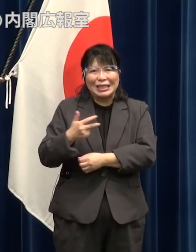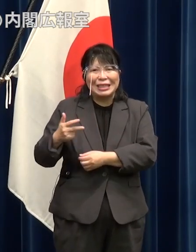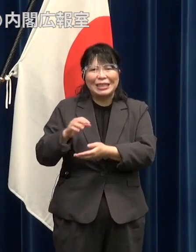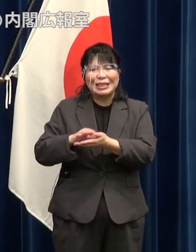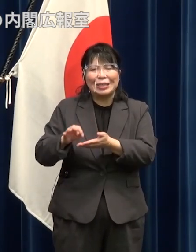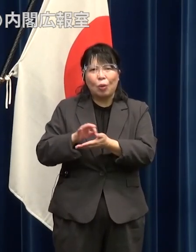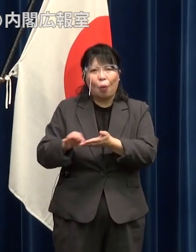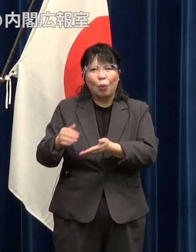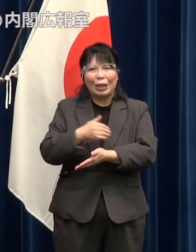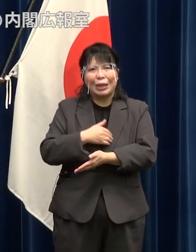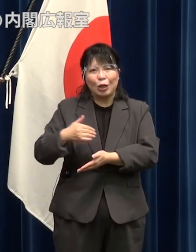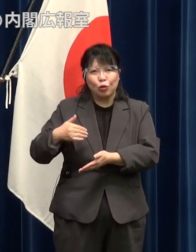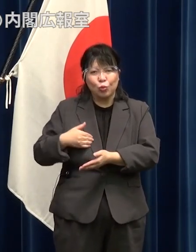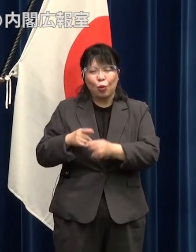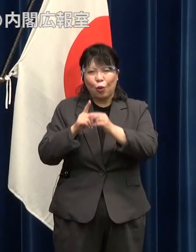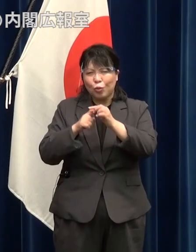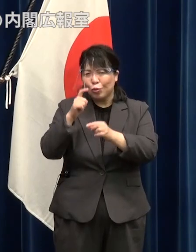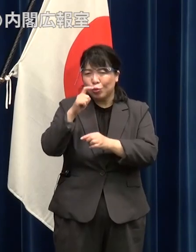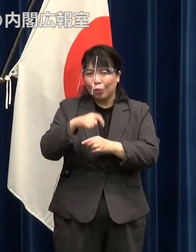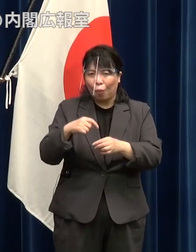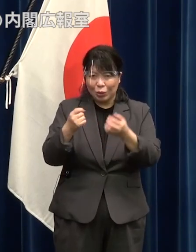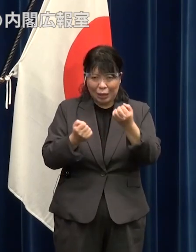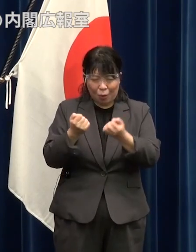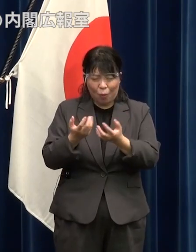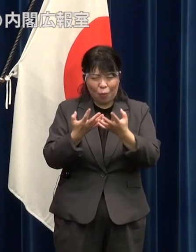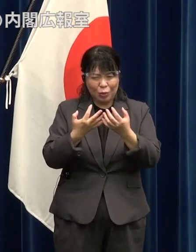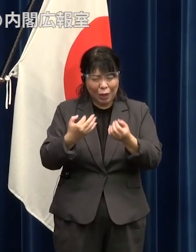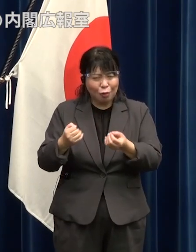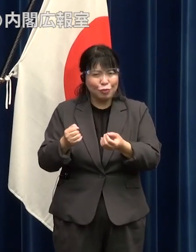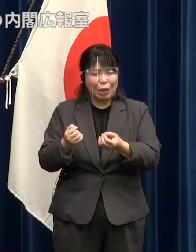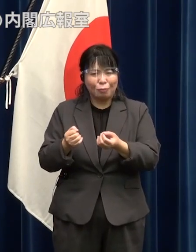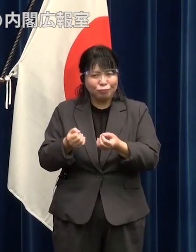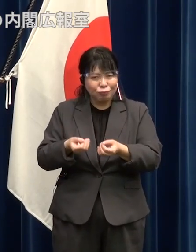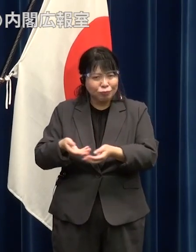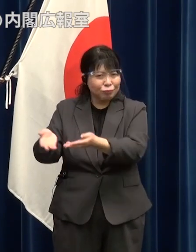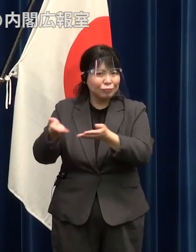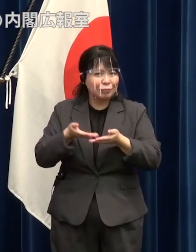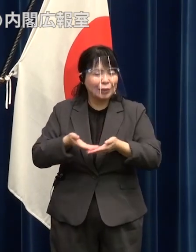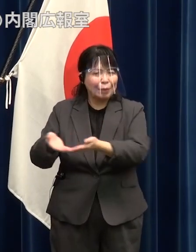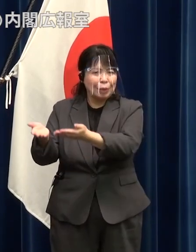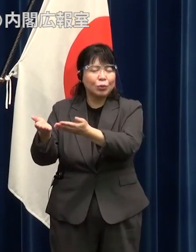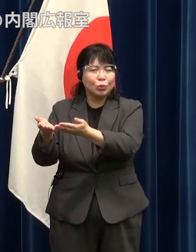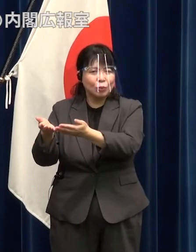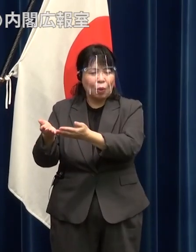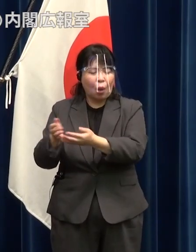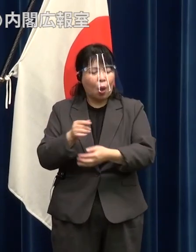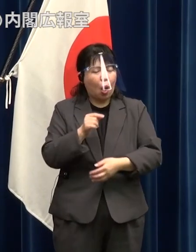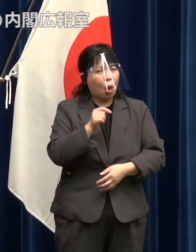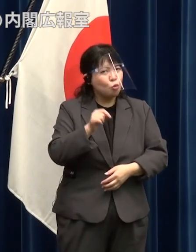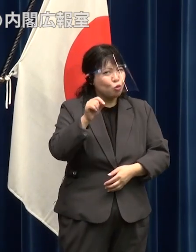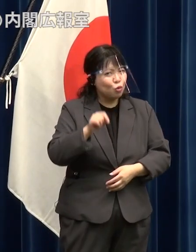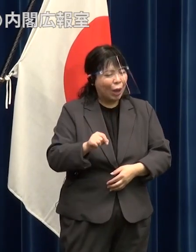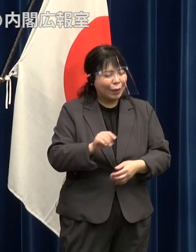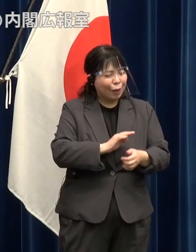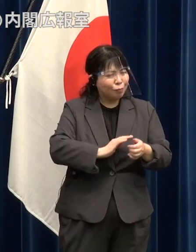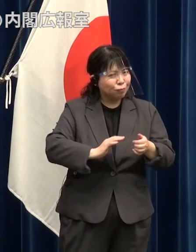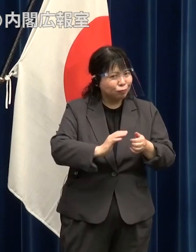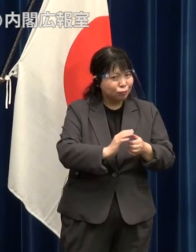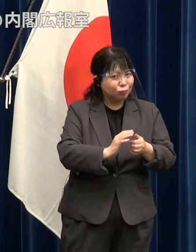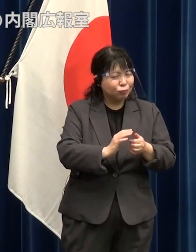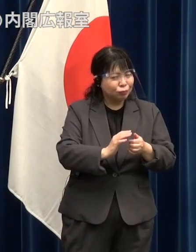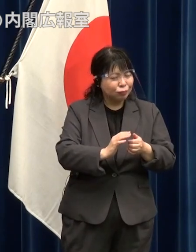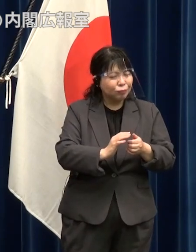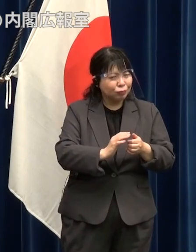をロシアに大量に輸出しています。まあ、日本はウクライナ側に立っているという立場であるということ